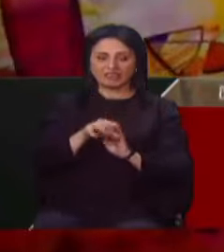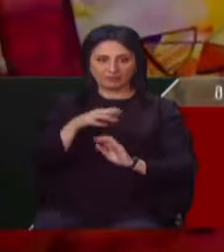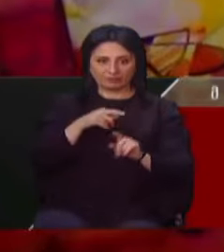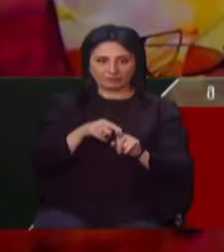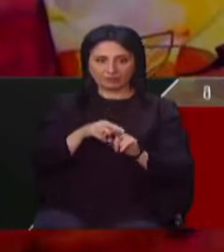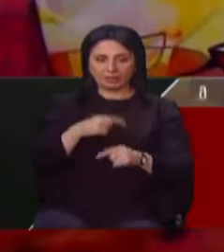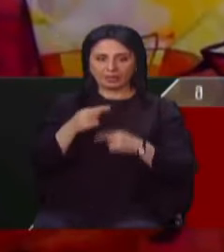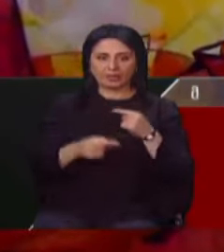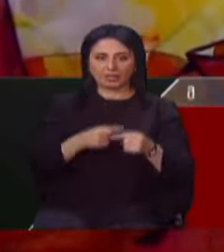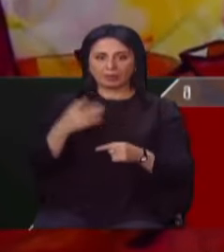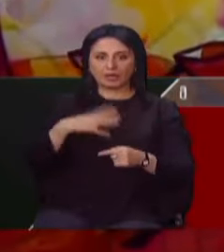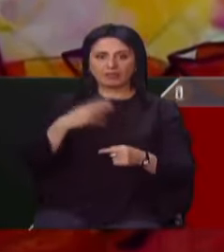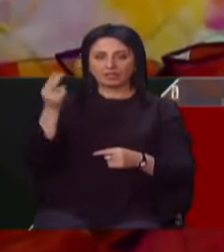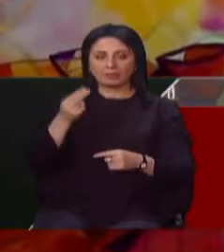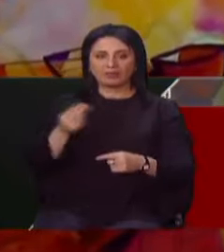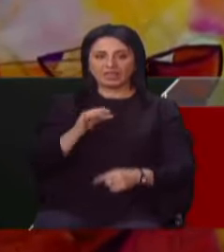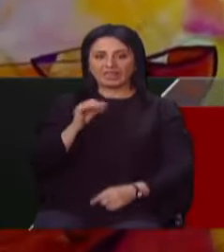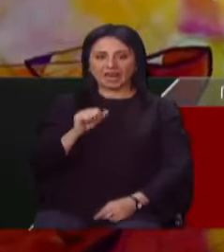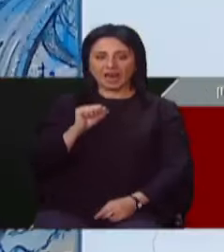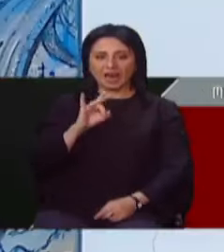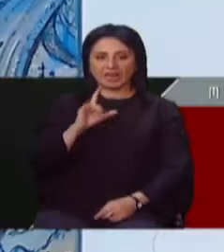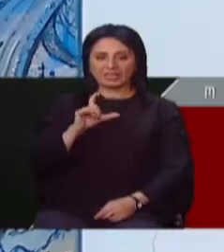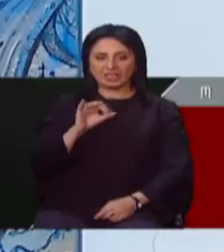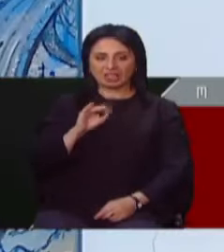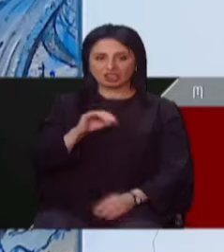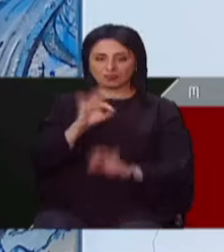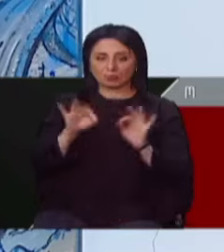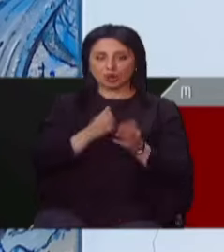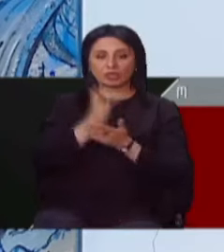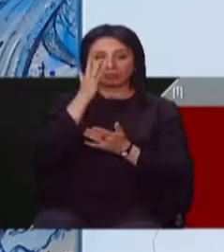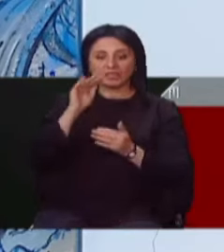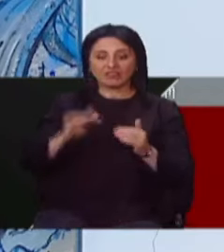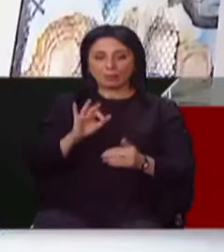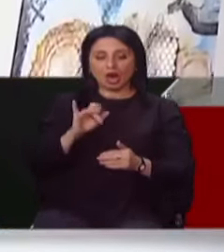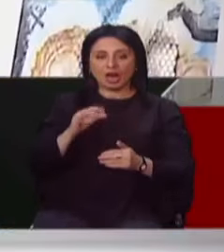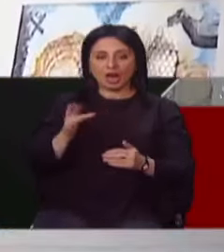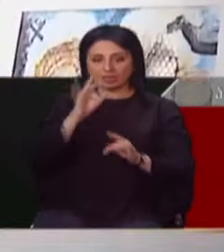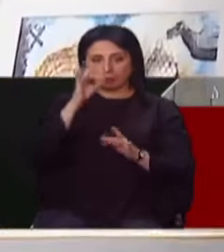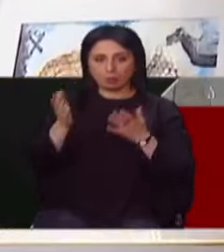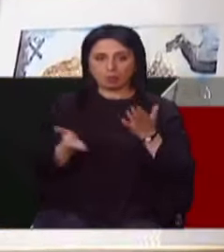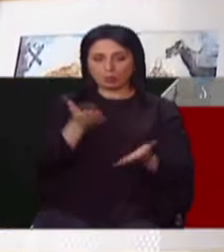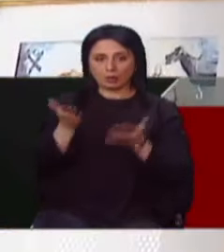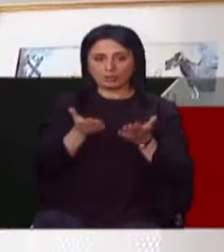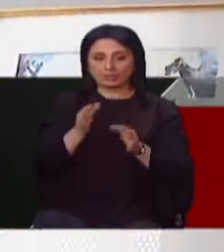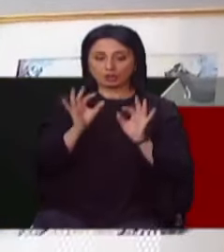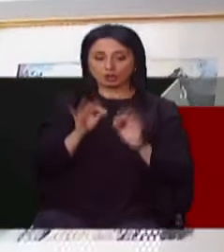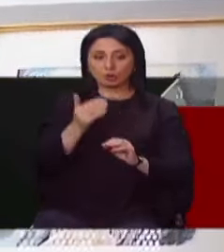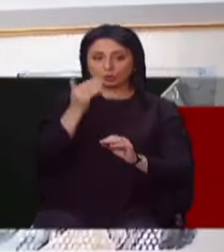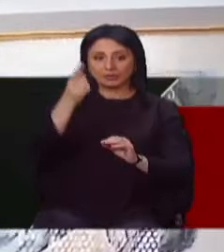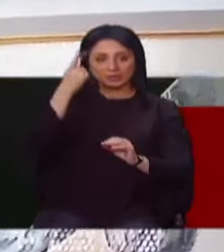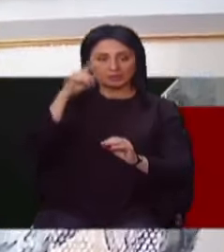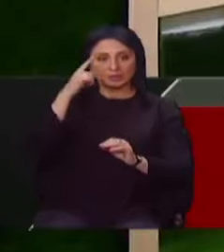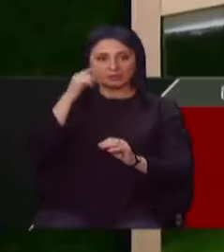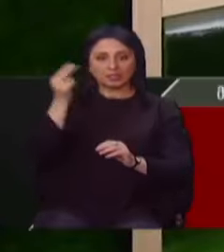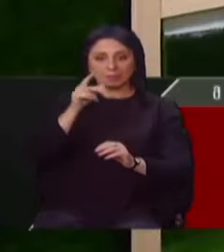თავი, თანამედროვე ქართული მხატვარი ია არსენიშვილია. პროექტის მიზანი ქვემო ქართლის პოპულარიზაცია. სწორედ მისი